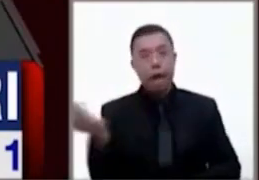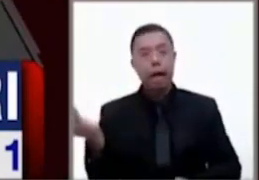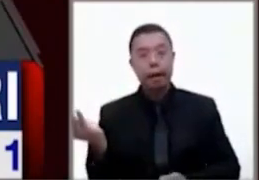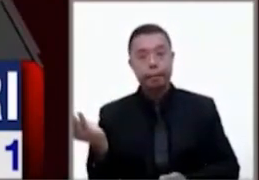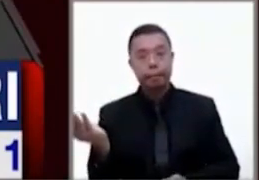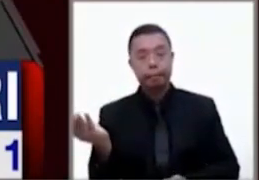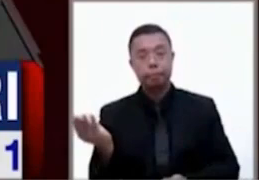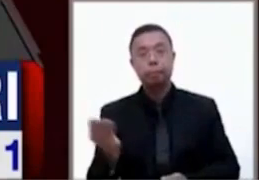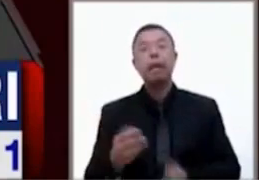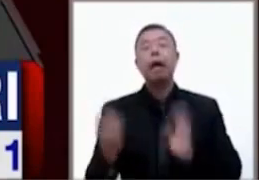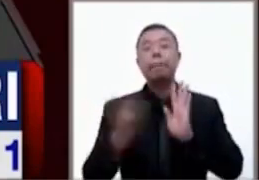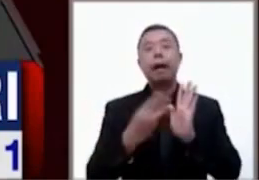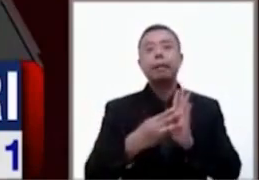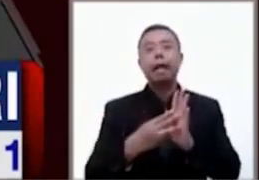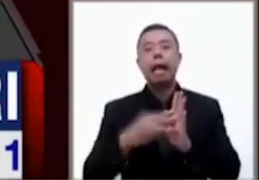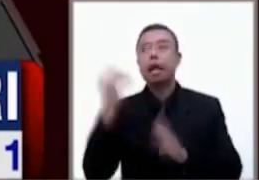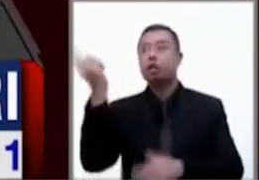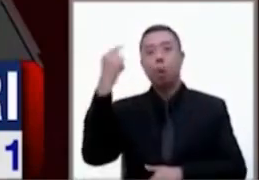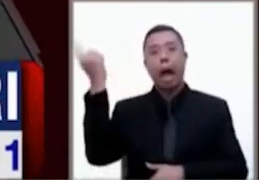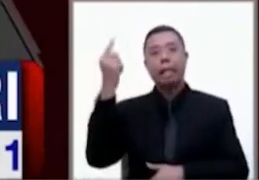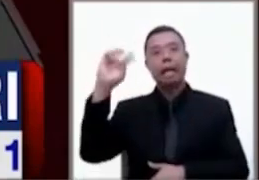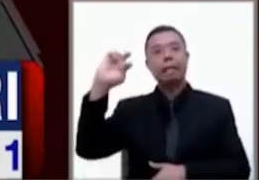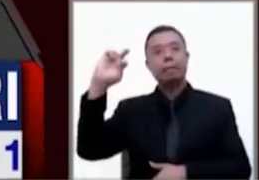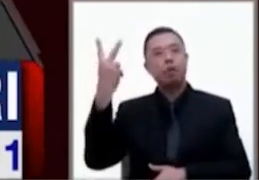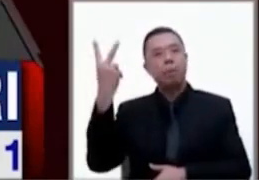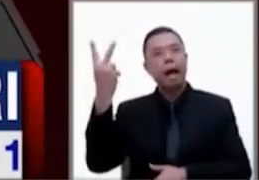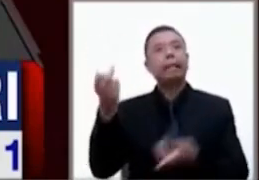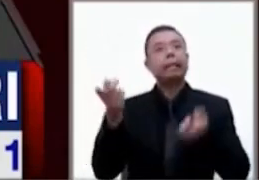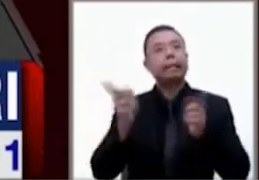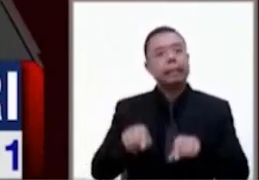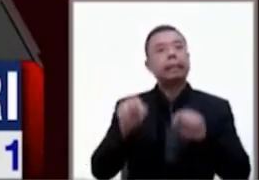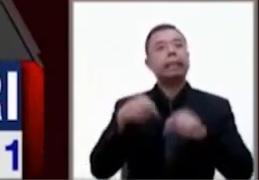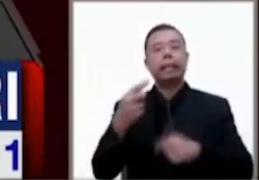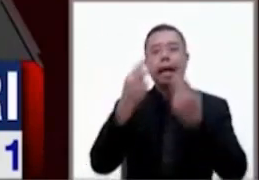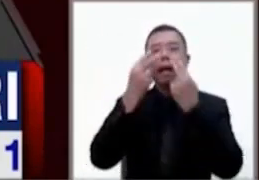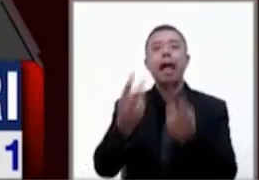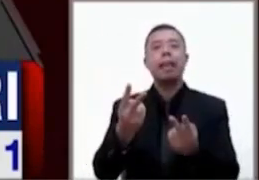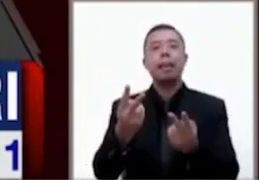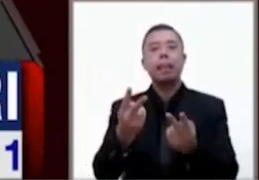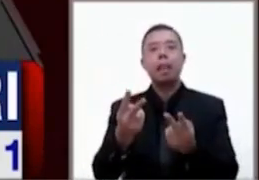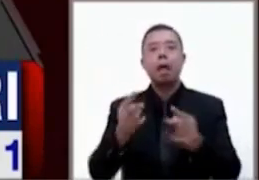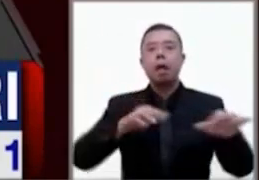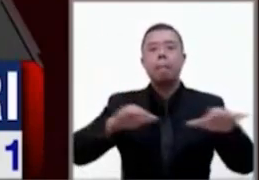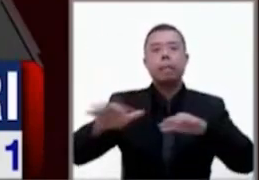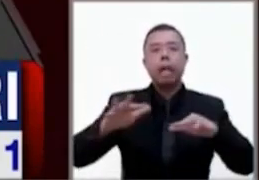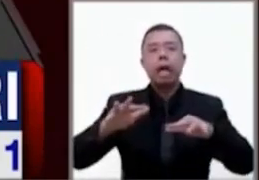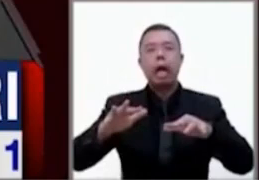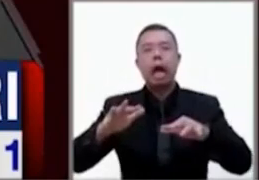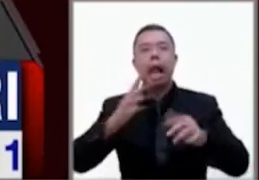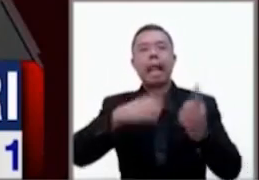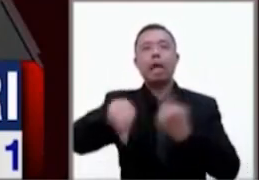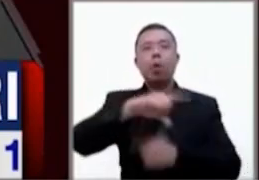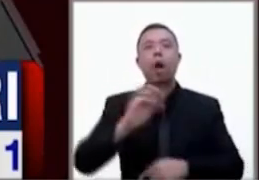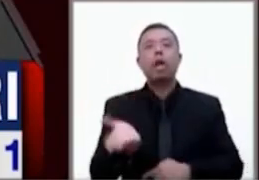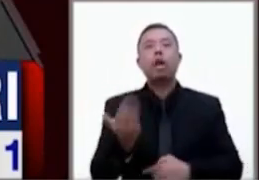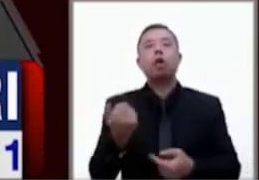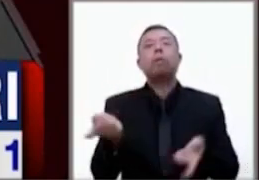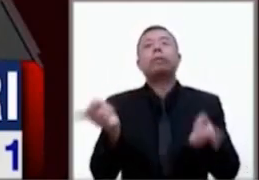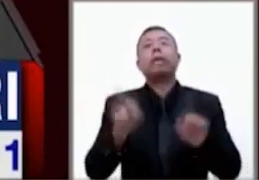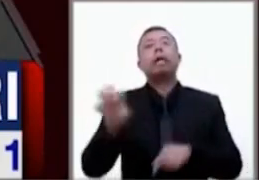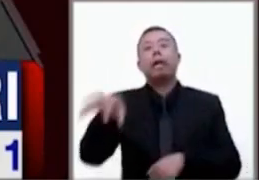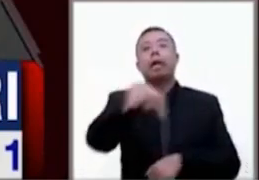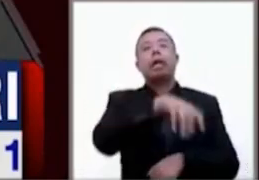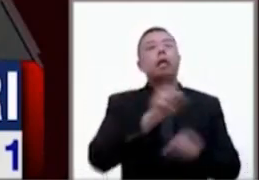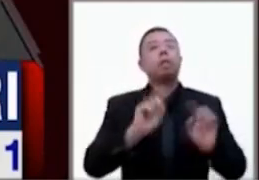sekalian, krisis iklim terjadi dan kita menyaksikan bencana ekologi terjadi di